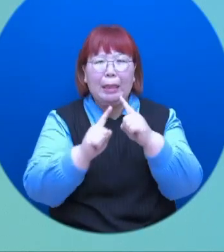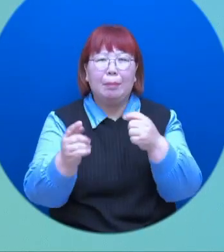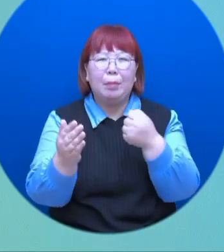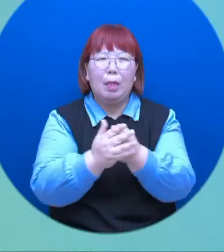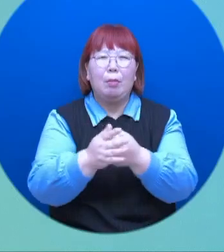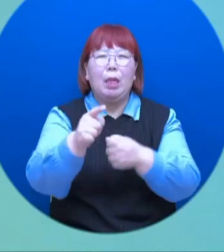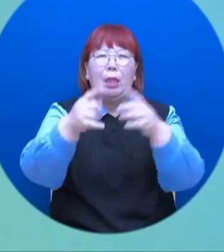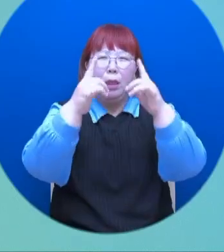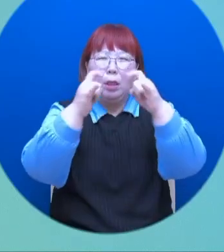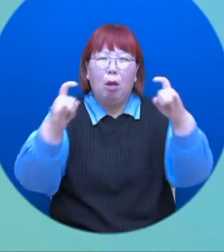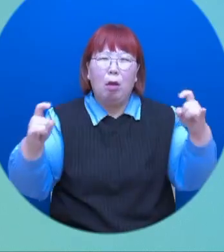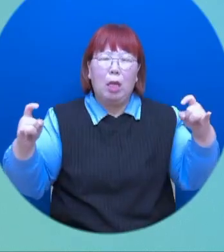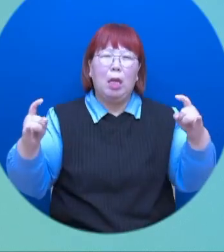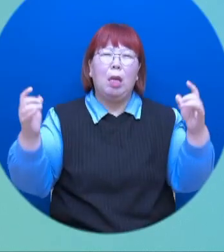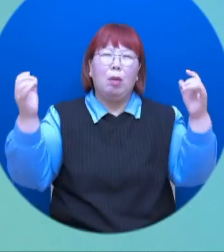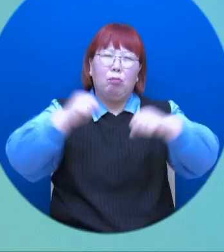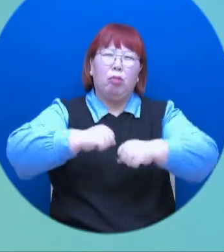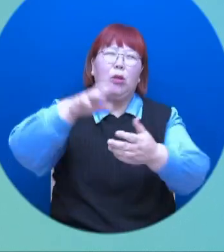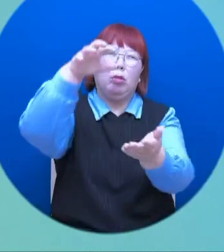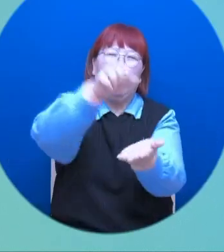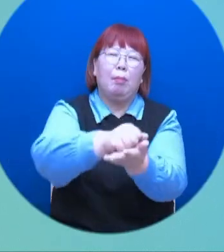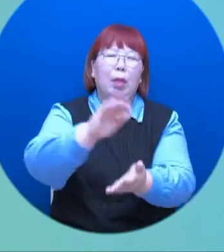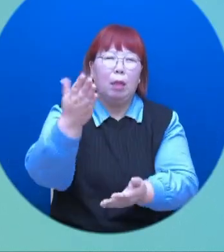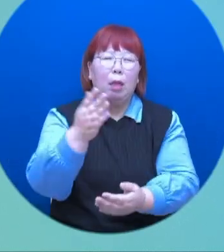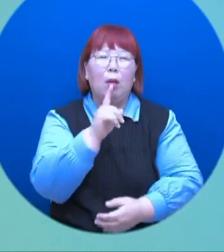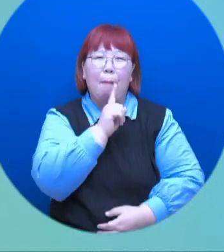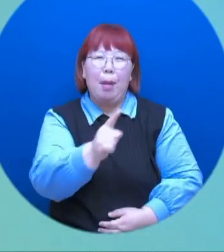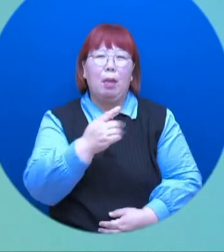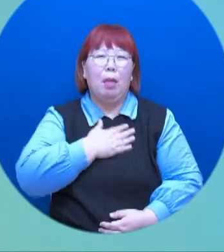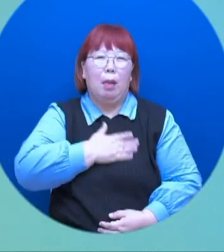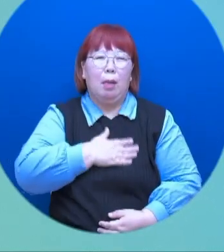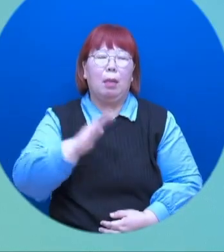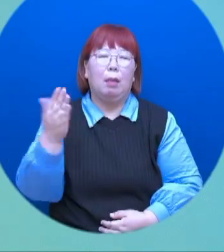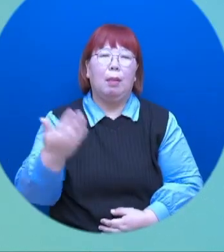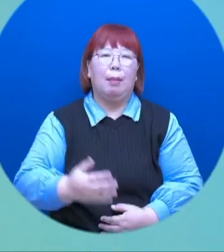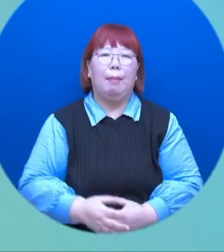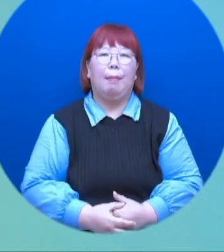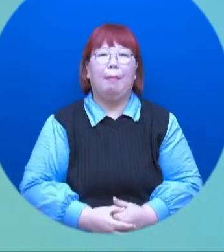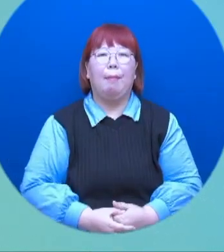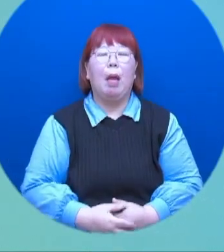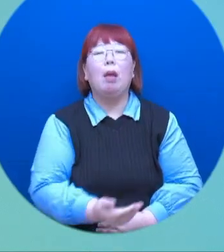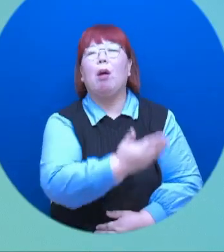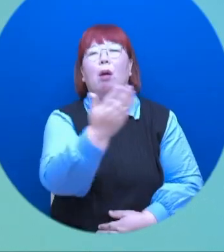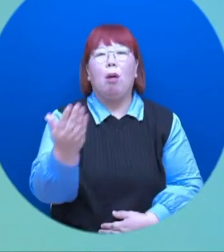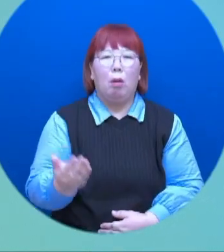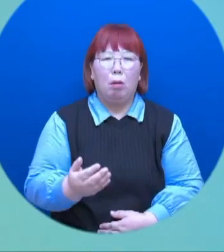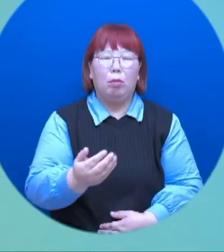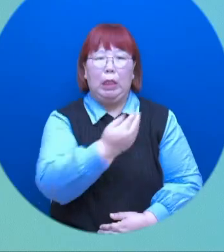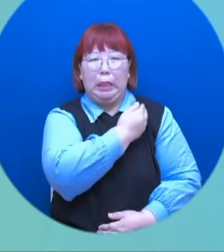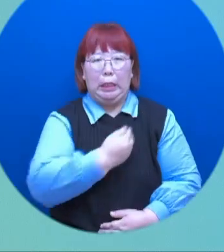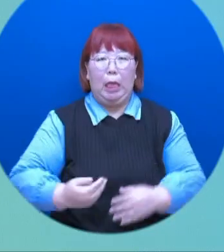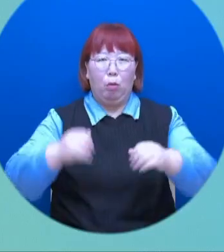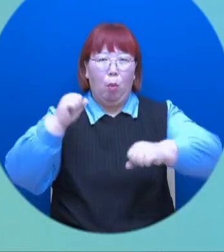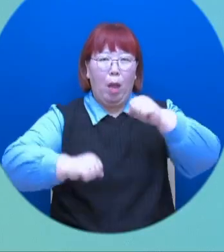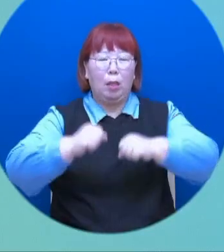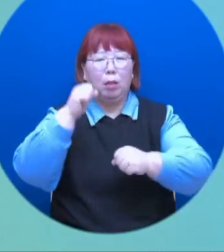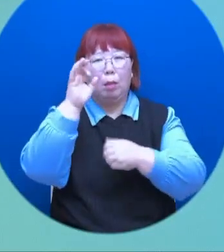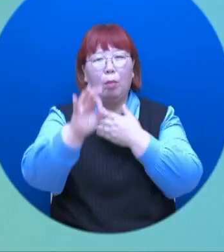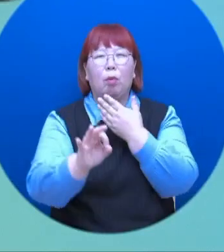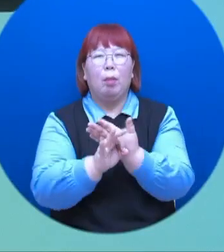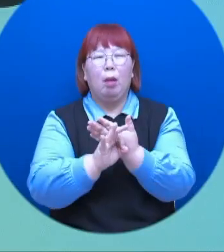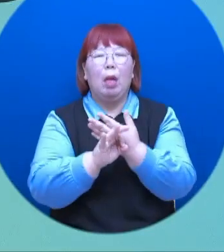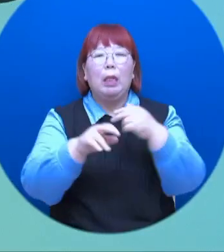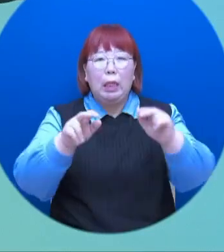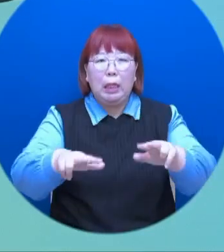여리고가 함락되어진 걸 우리에게 말씀하고 있는 걸 보게 되잖아요. 여러분, 사도행전 27장에 보면